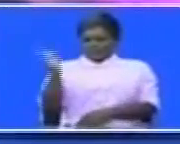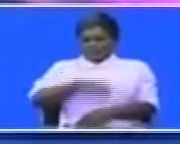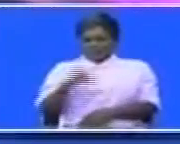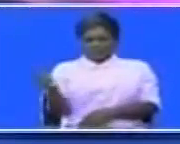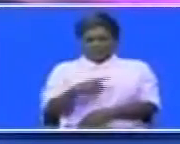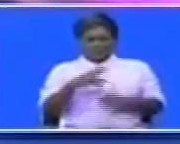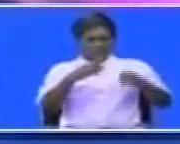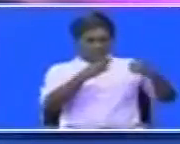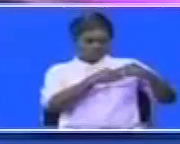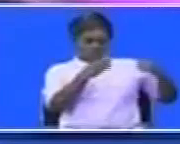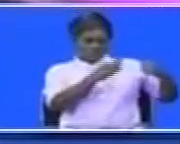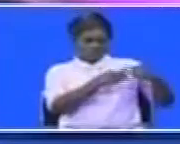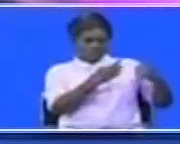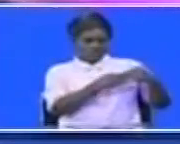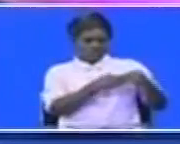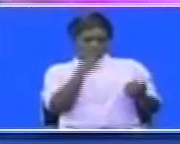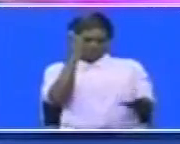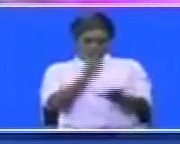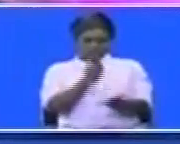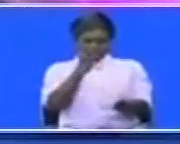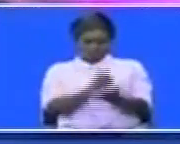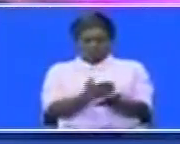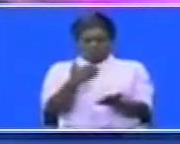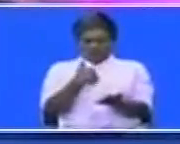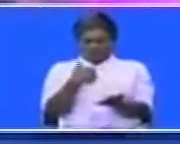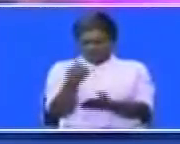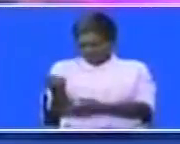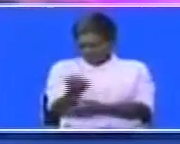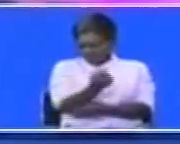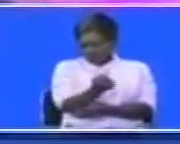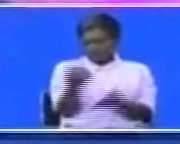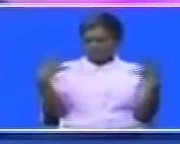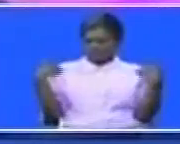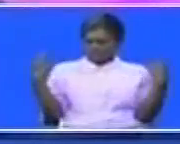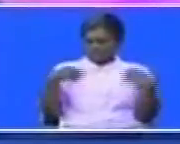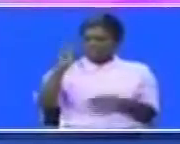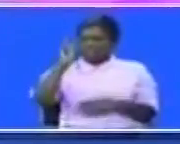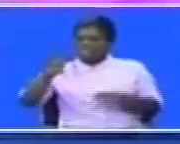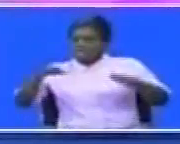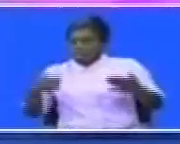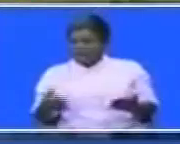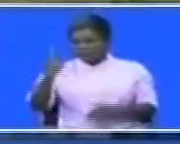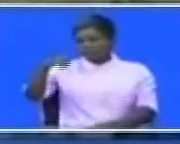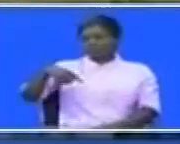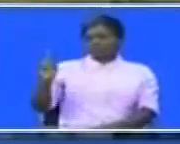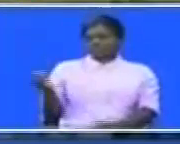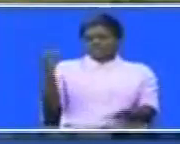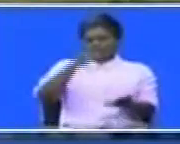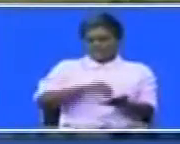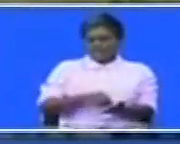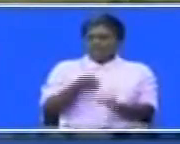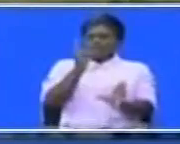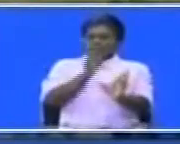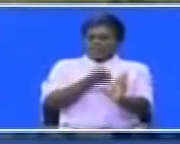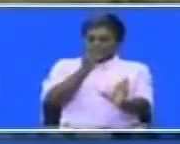November, I'll definitely do a few rallies and then see if I can beat some people. Tejas